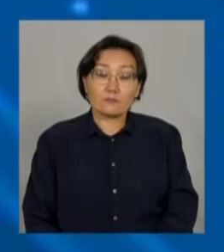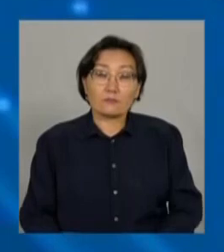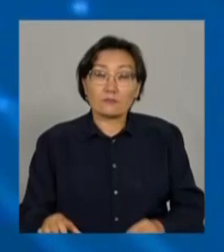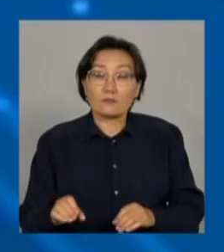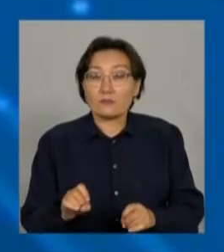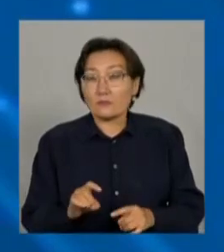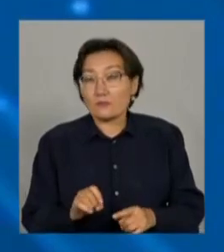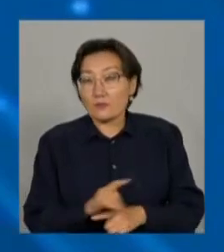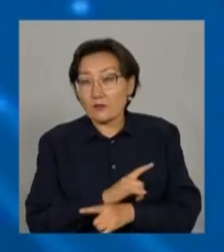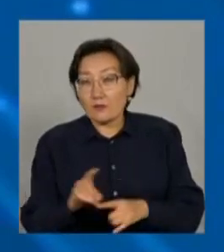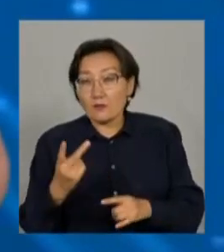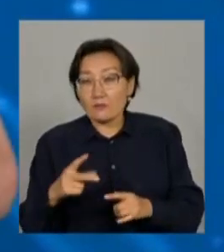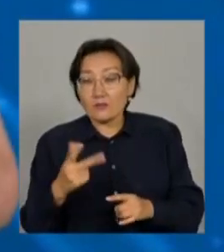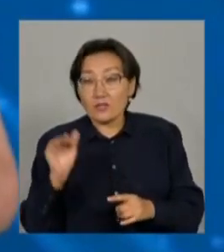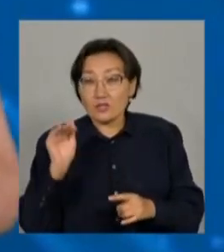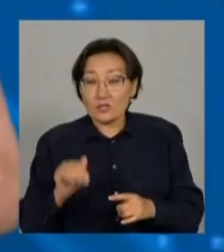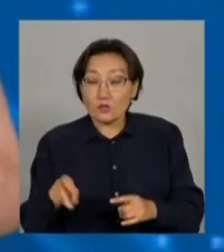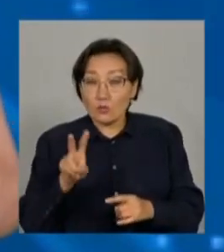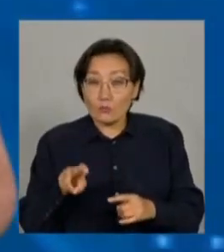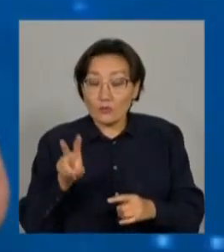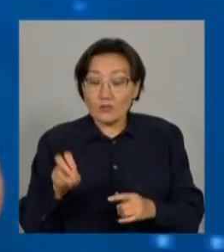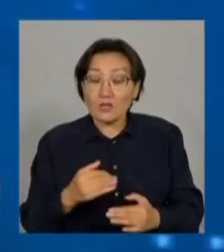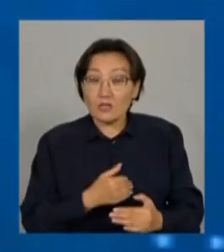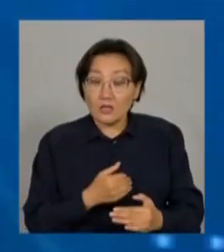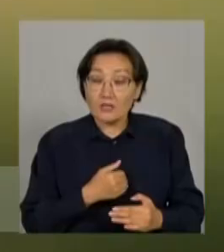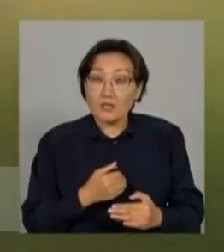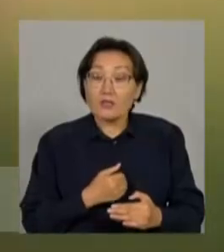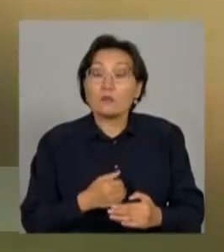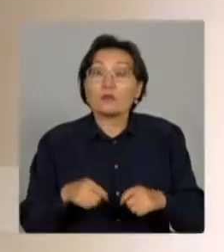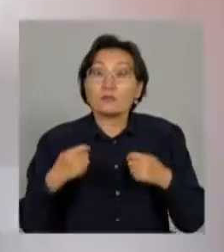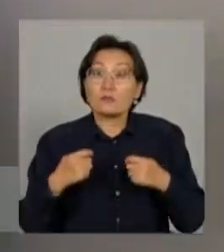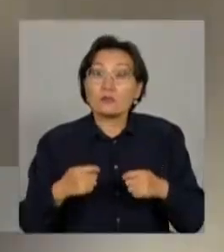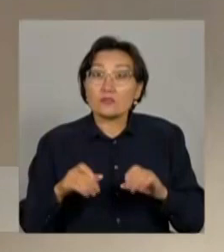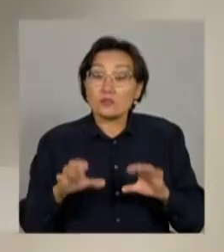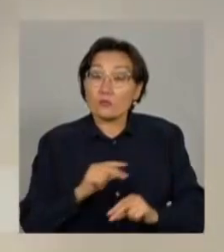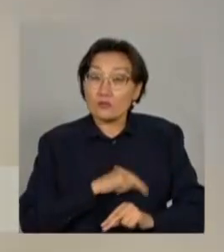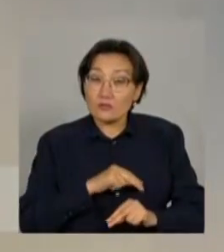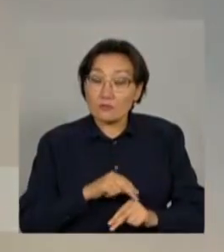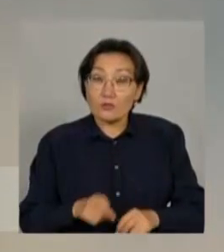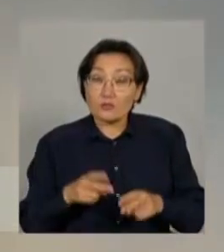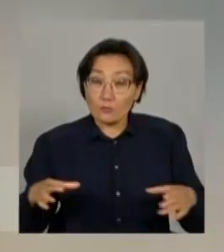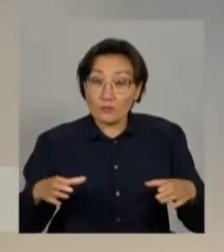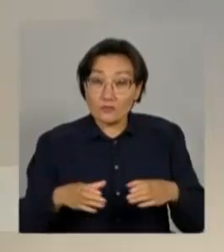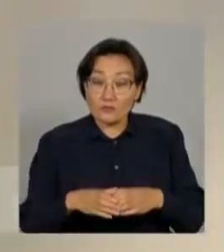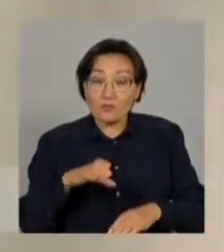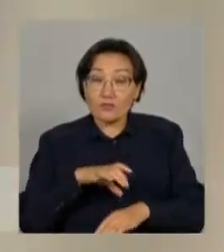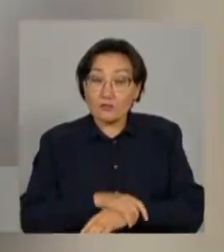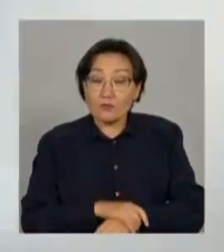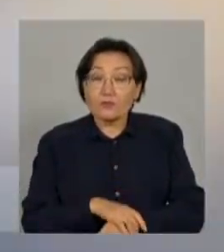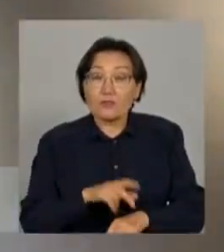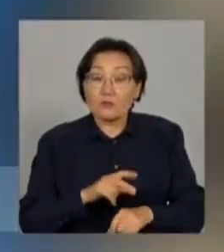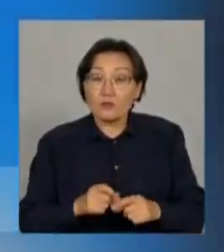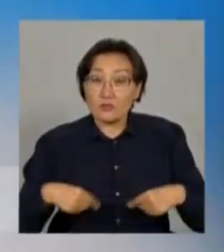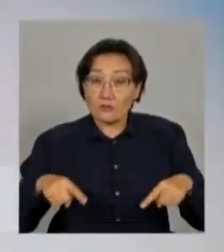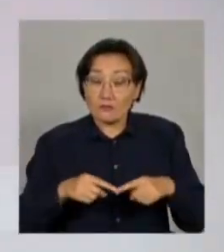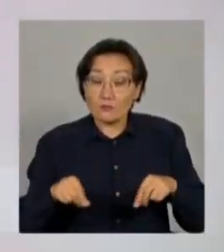Поддельные 23 тысячи долларов и гашиш пытались сбыть жители Шымкента. Незаконную деятельность преступной группы пресекли сотрудники